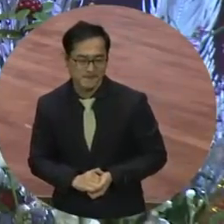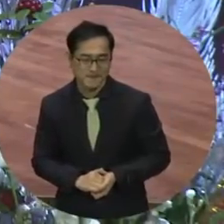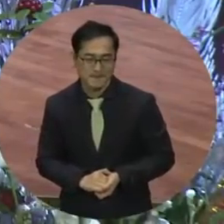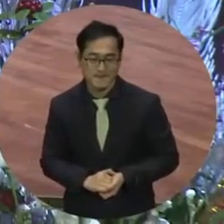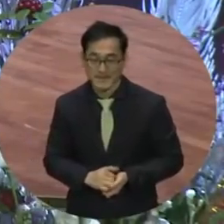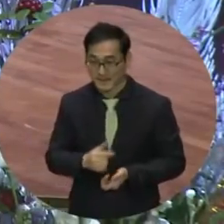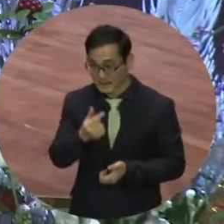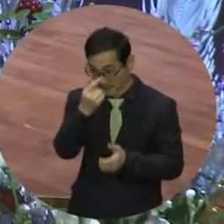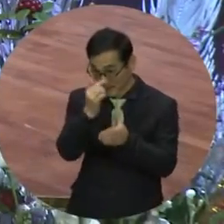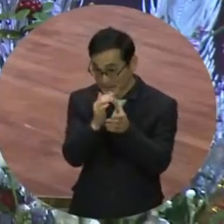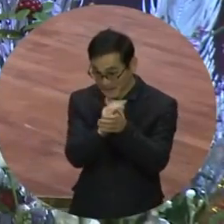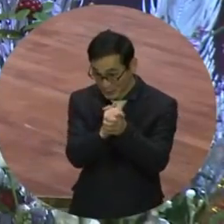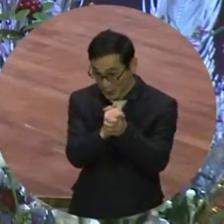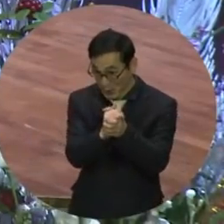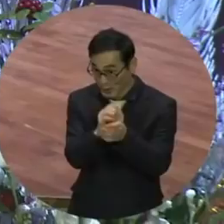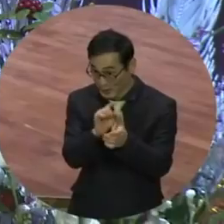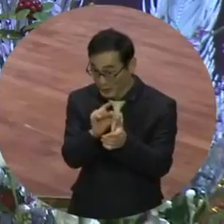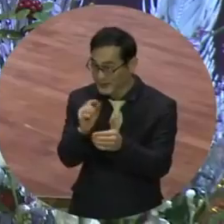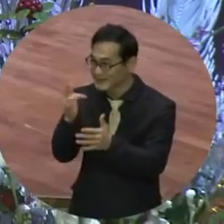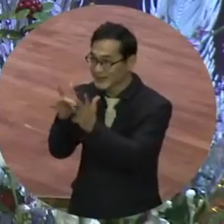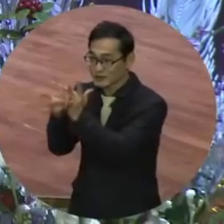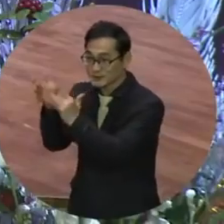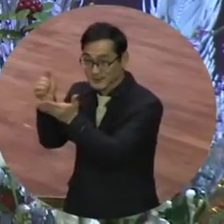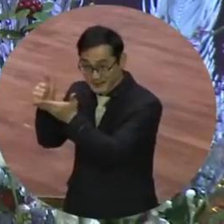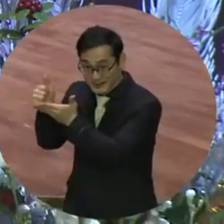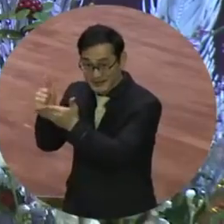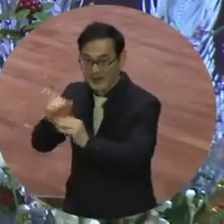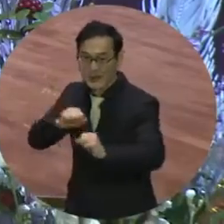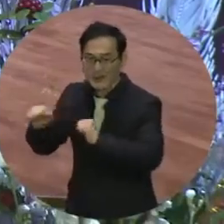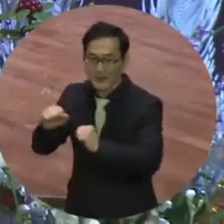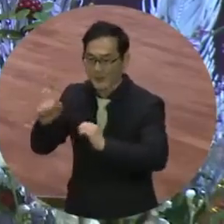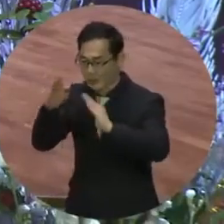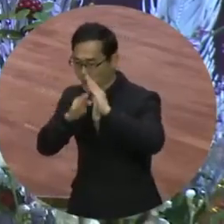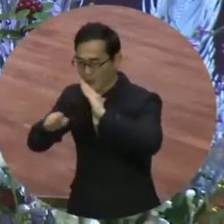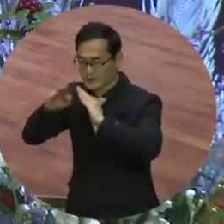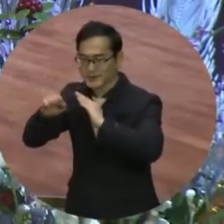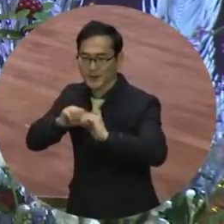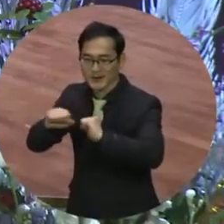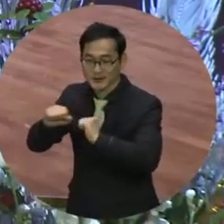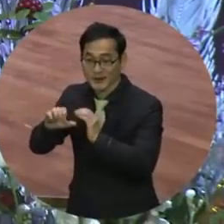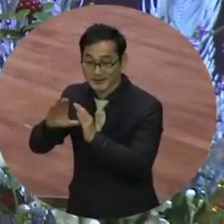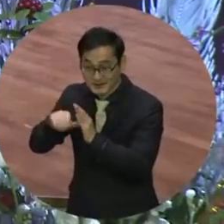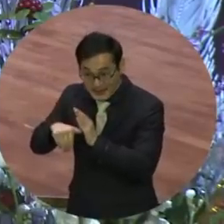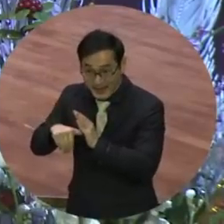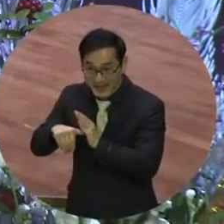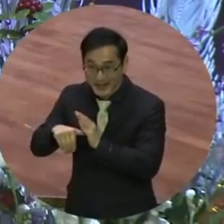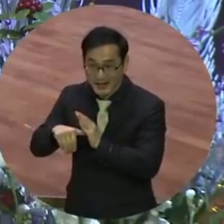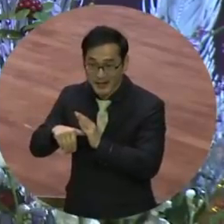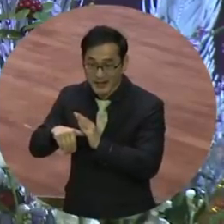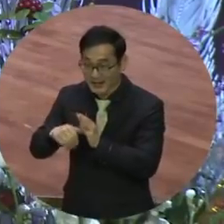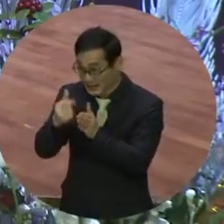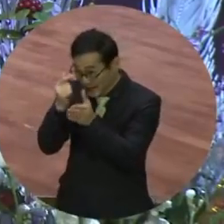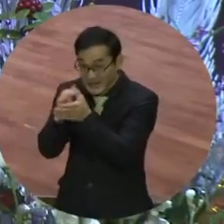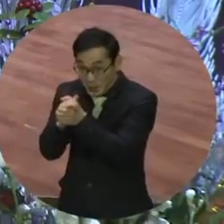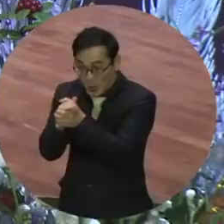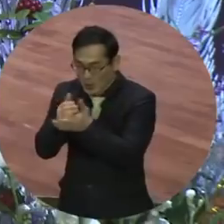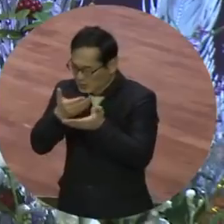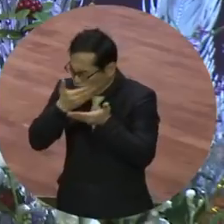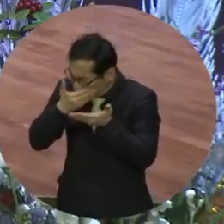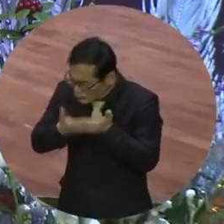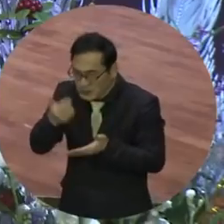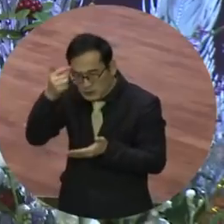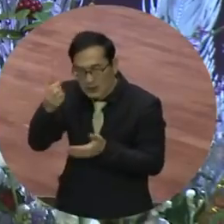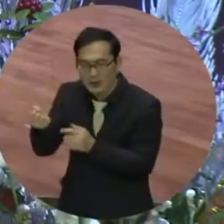기도는요. 예수님이 공생에 있어서 가장 중요한 위치에 있었어요. 예수님이